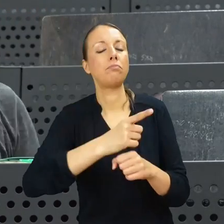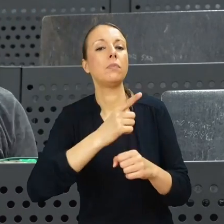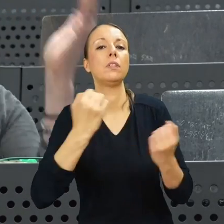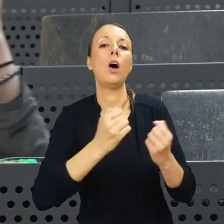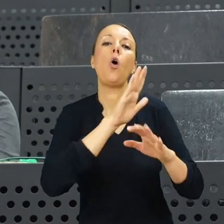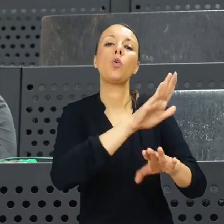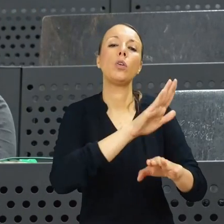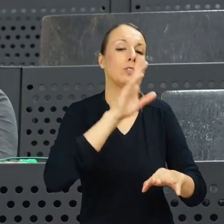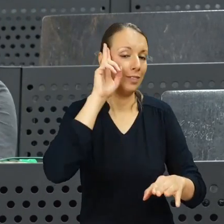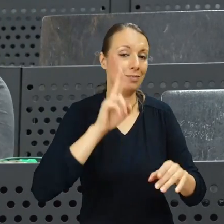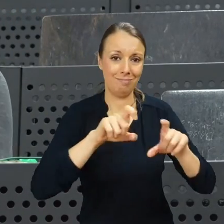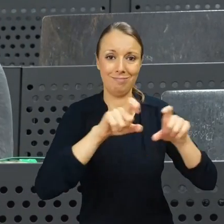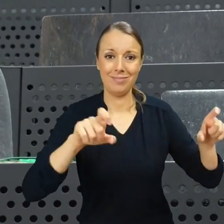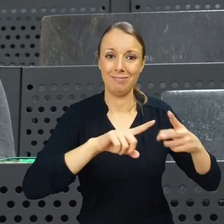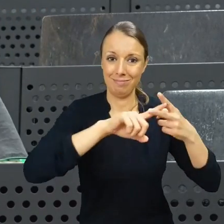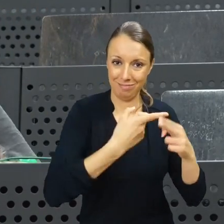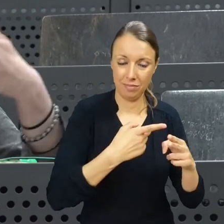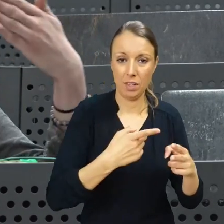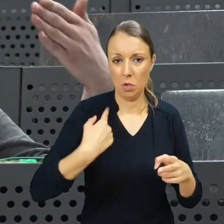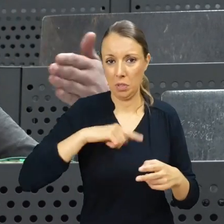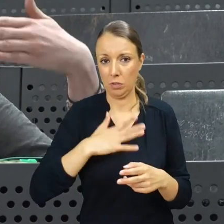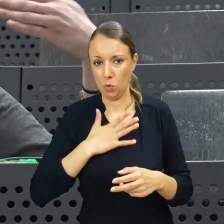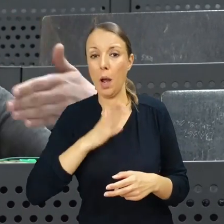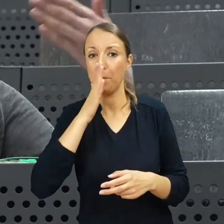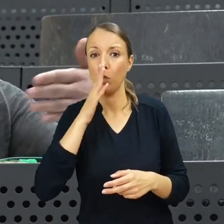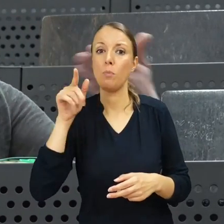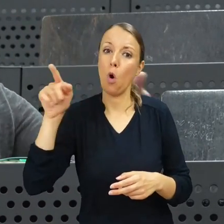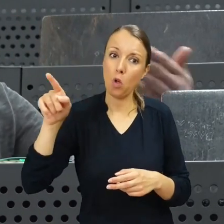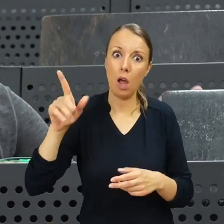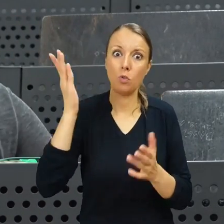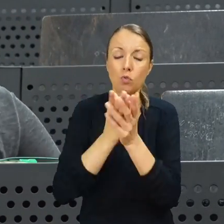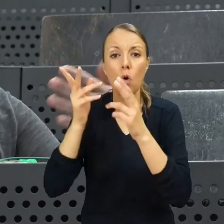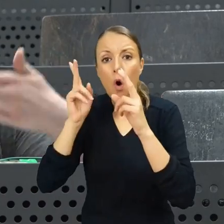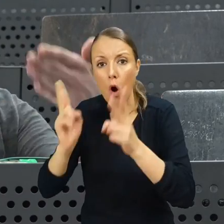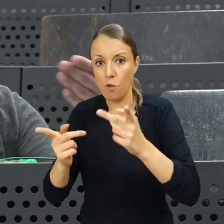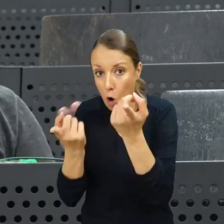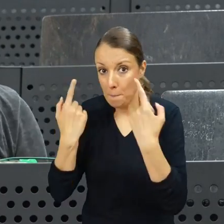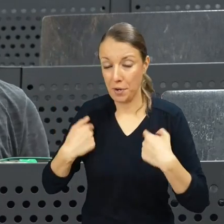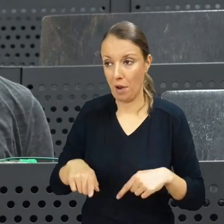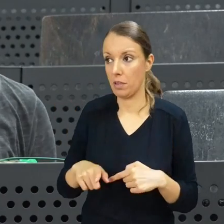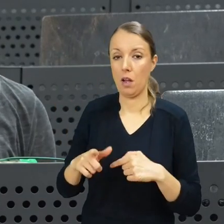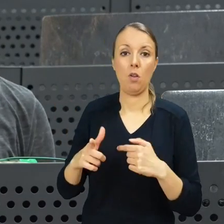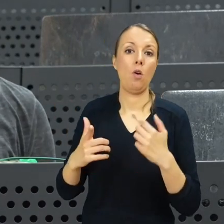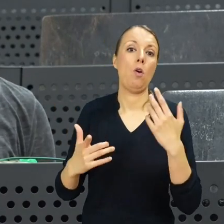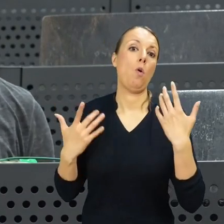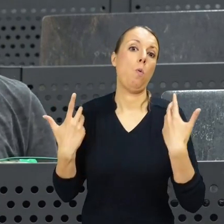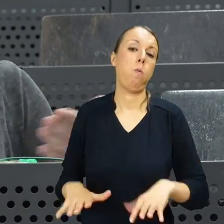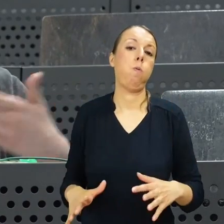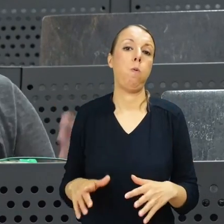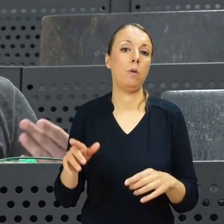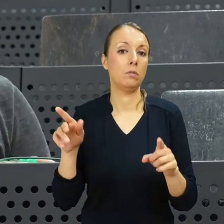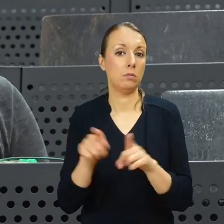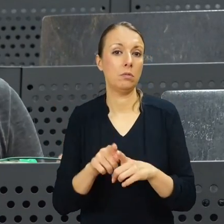ocenie, po czym kiedy się znalazła po stronie bycia obywatelką, spotkała się z wypracowywanym przez sądy i również przez nią